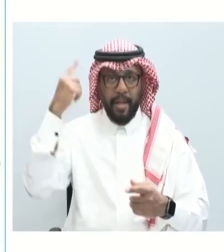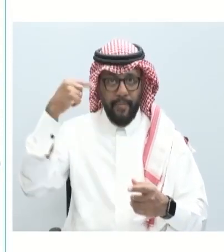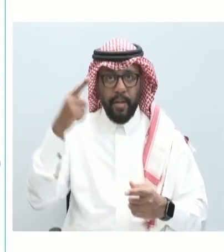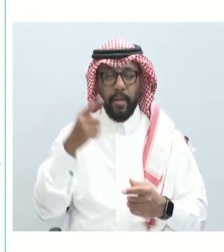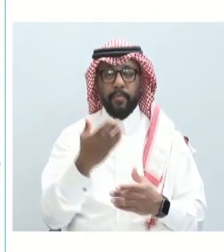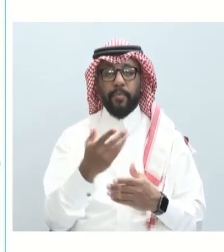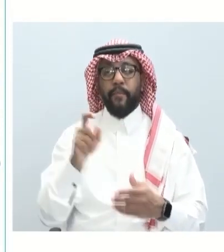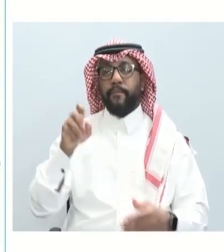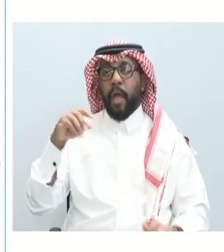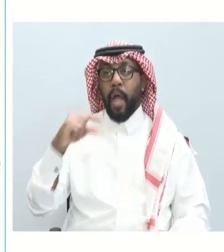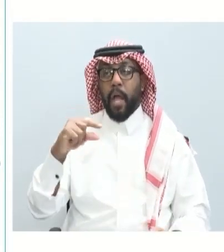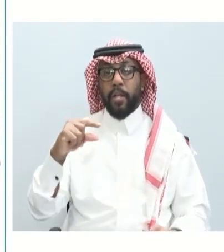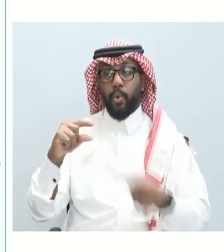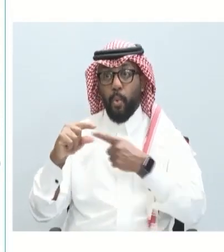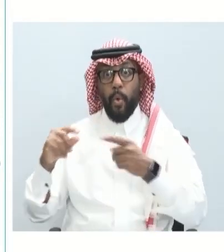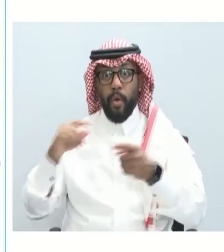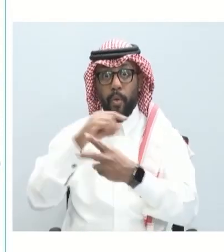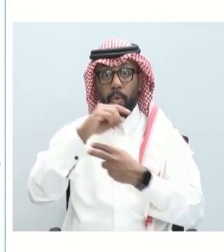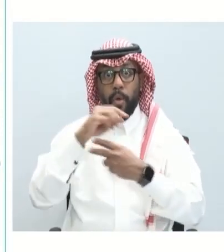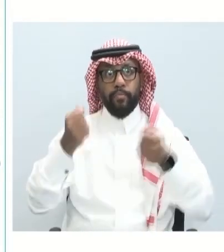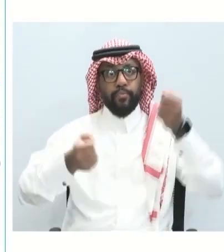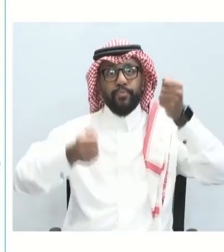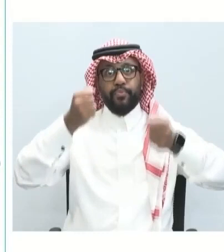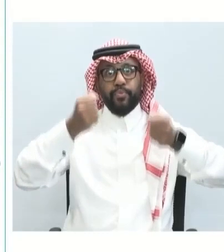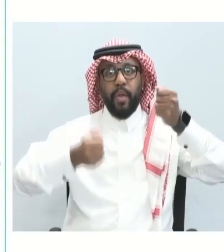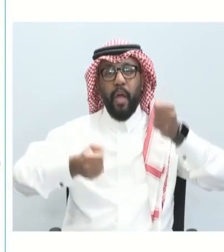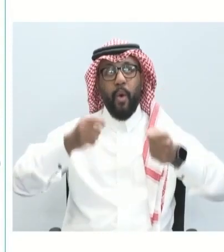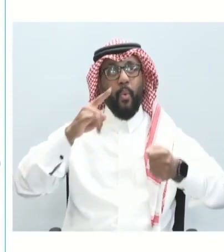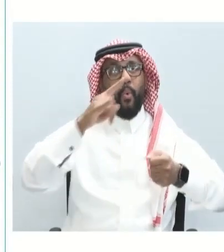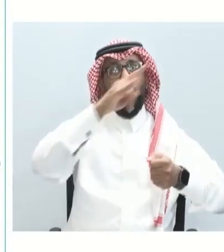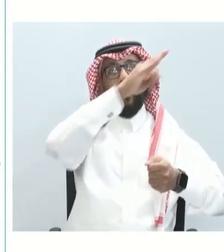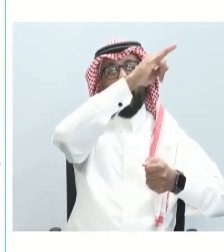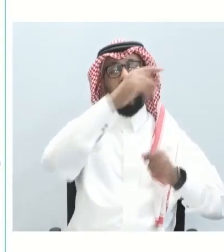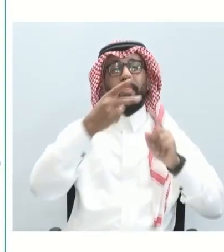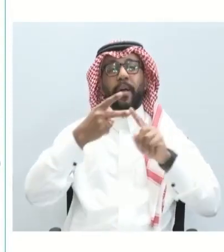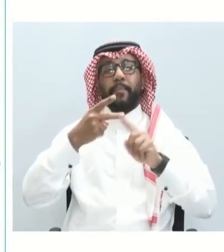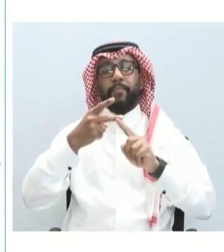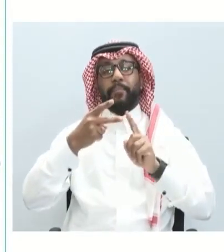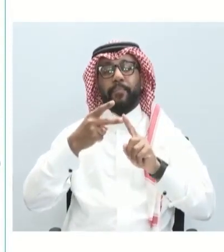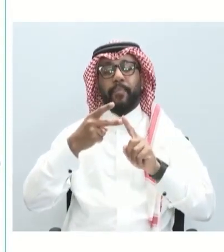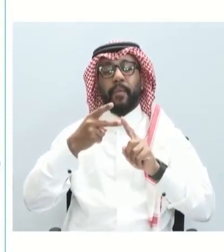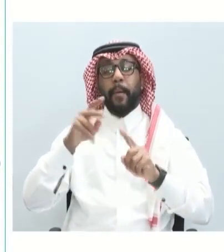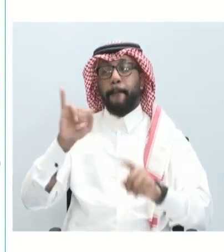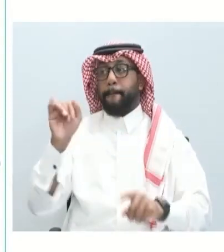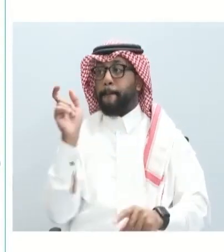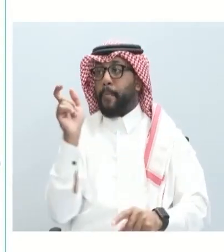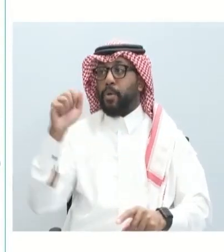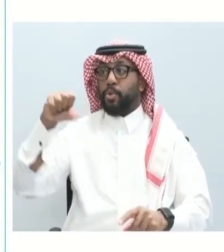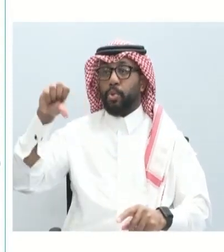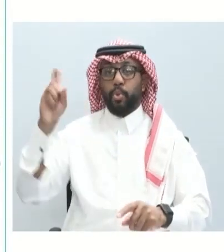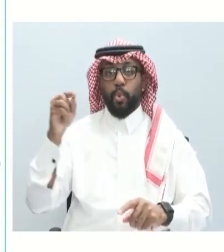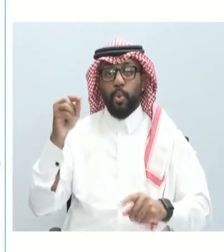هو قائد الطائره وسعود مساعد القائد ومنصور المهندس الجوي نكمل